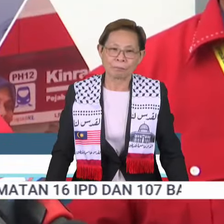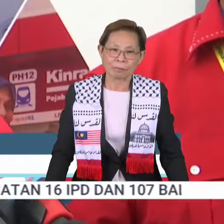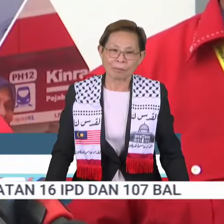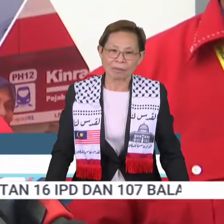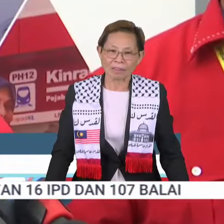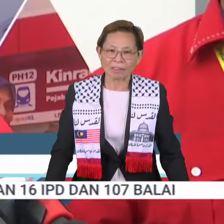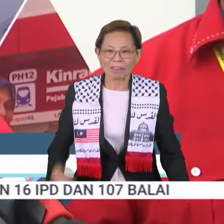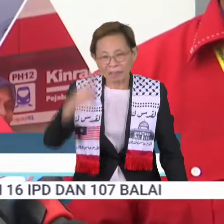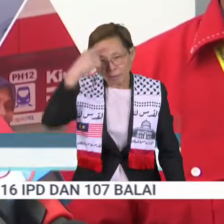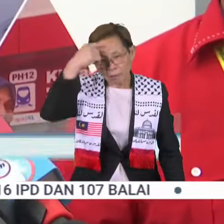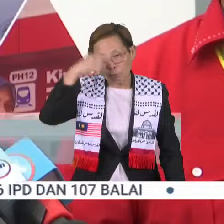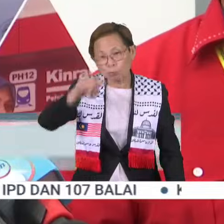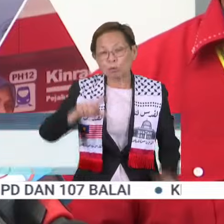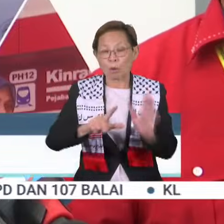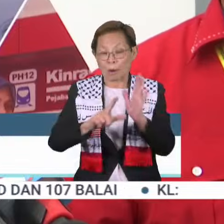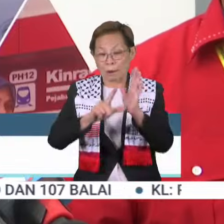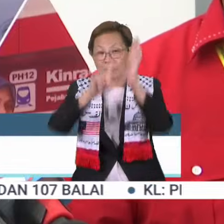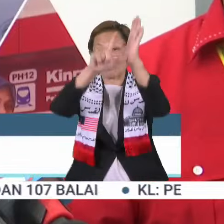Untuk lift